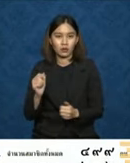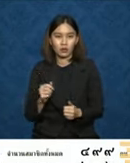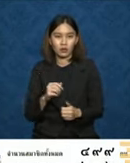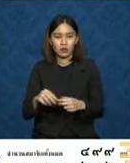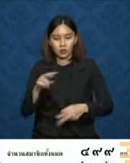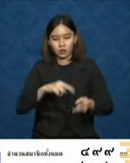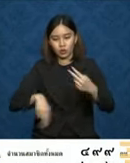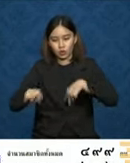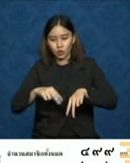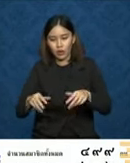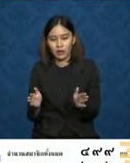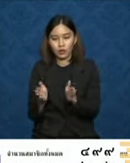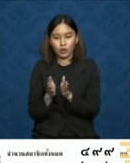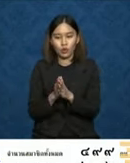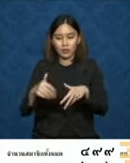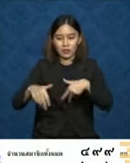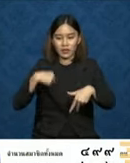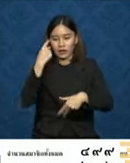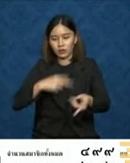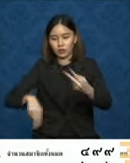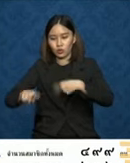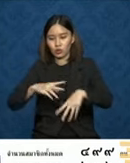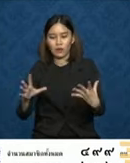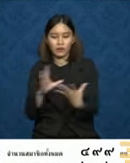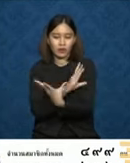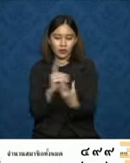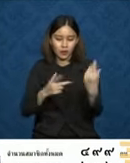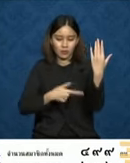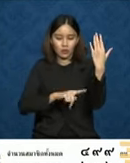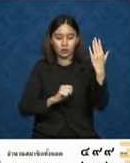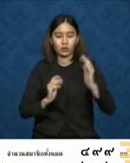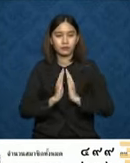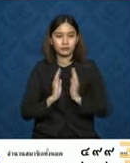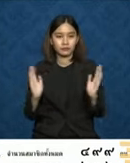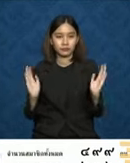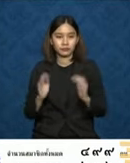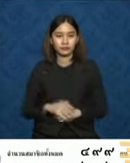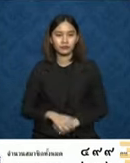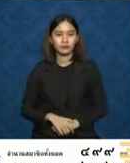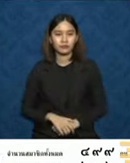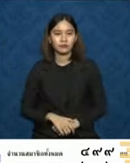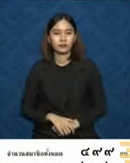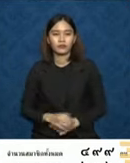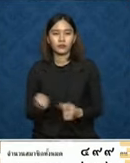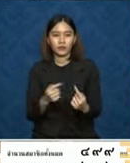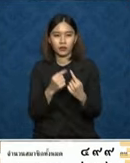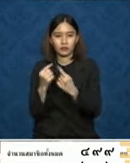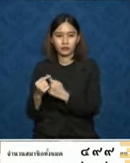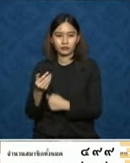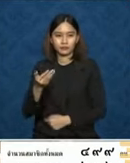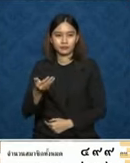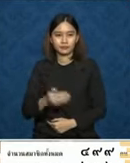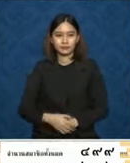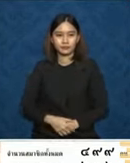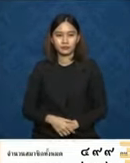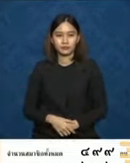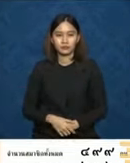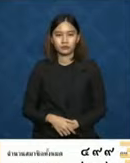กับเยาวชนที่อนุรักษ์วัฒนธรรมของมลายูปัตานีครับขอบคุณครับขอบคุณครับเชิญท่านเอกราชอุดม